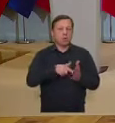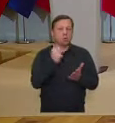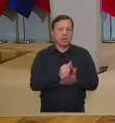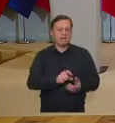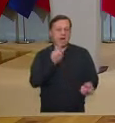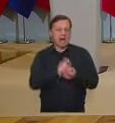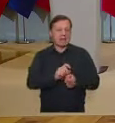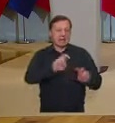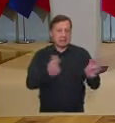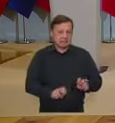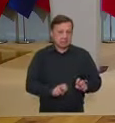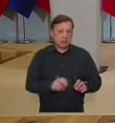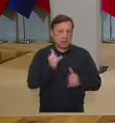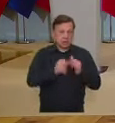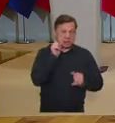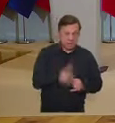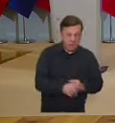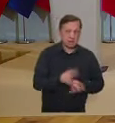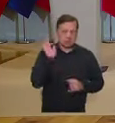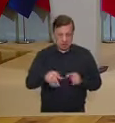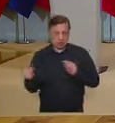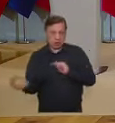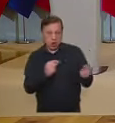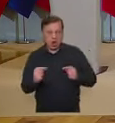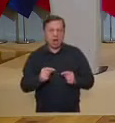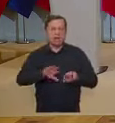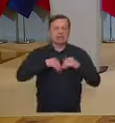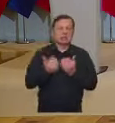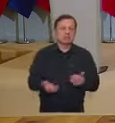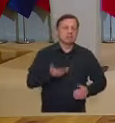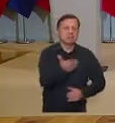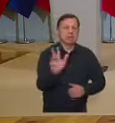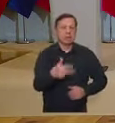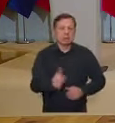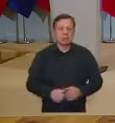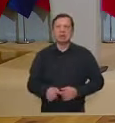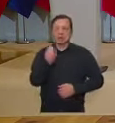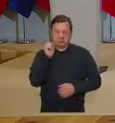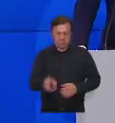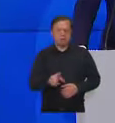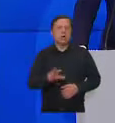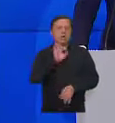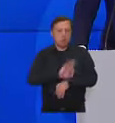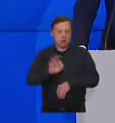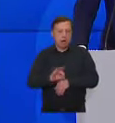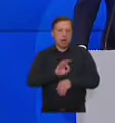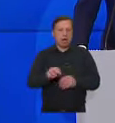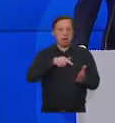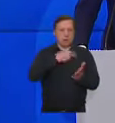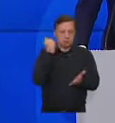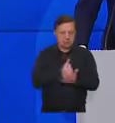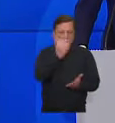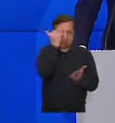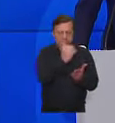on będzie konsultowany? Kiedy go przyjmie rząd i kiedy trafi do Sejmu? Tak, projekt już